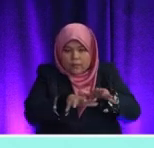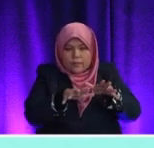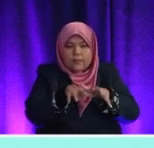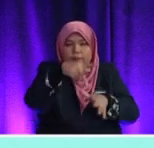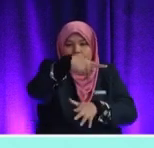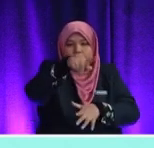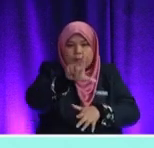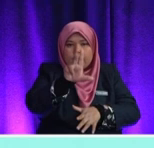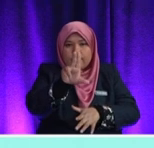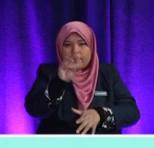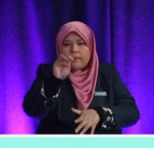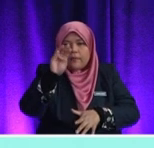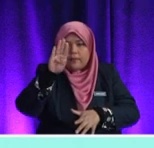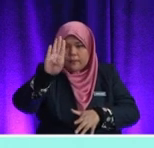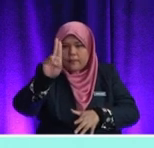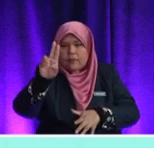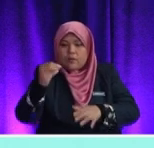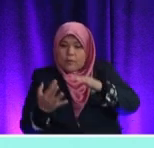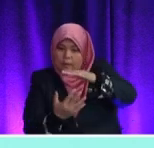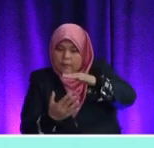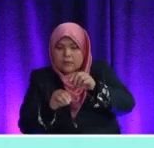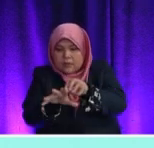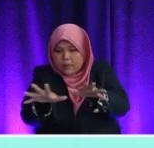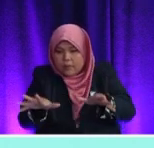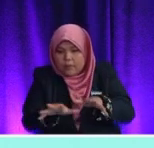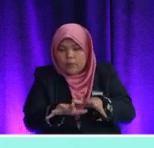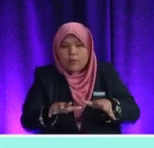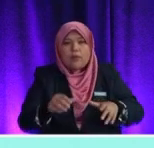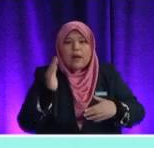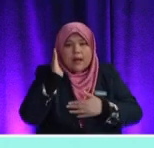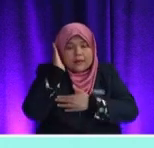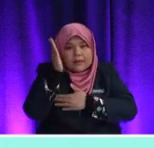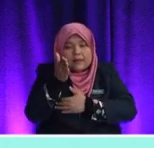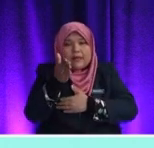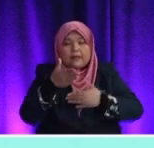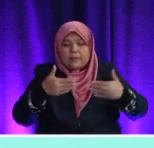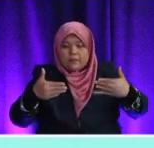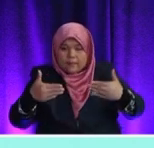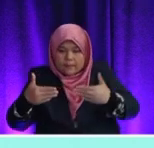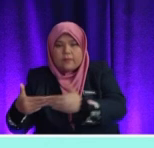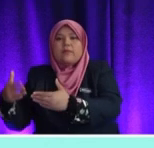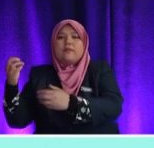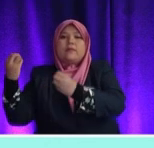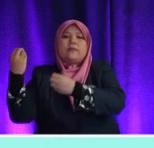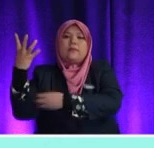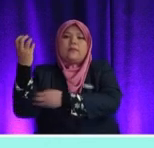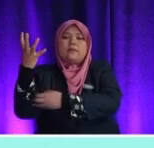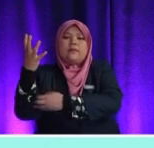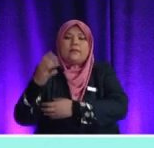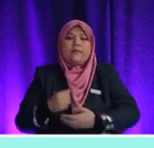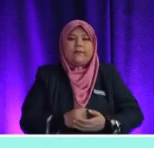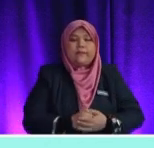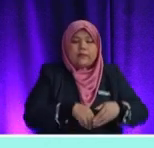dia apabila dipanaskan dan berubah menjadi leburan sediakan menyebabkan arus listrik tubuhnya mengalir ah